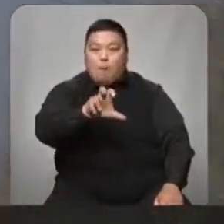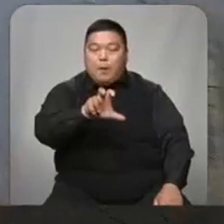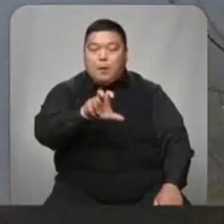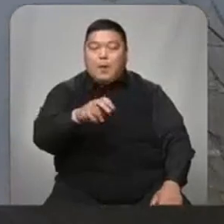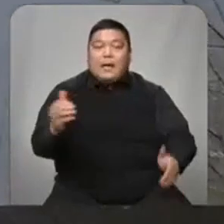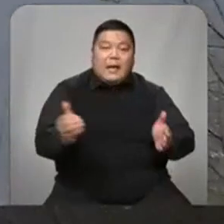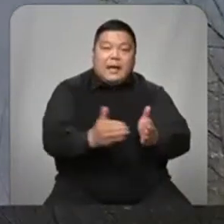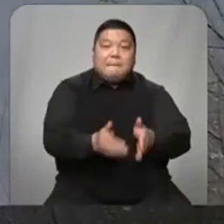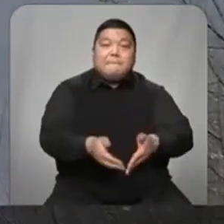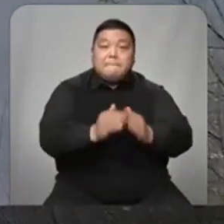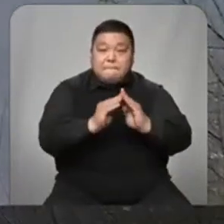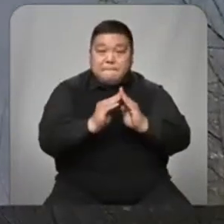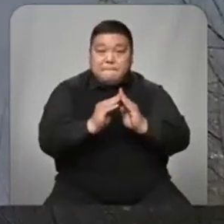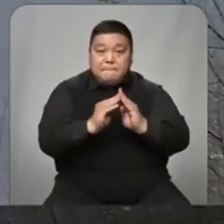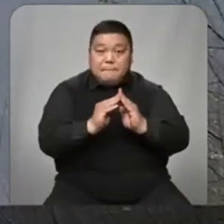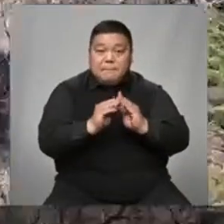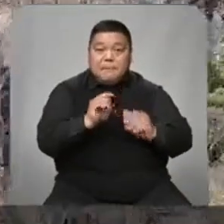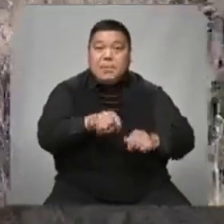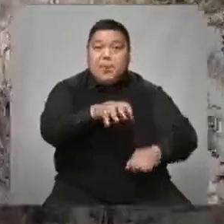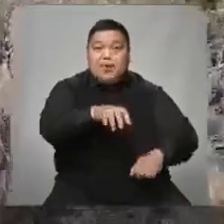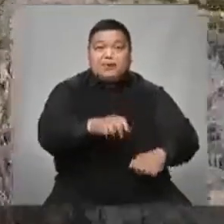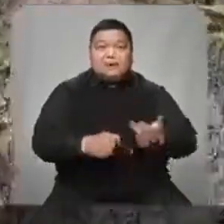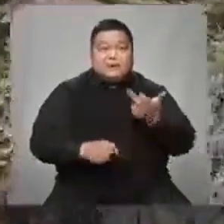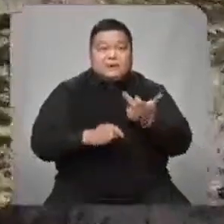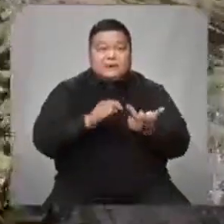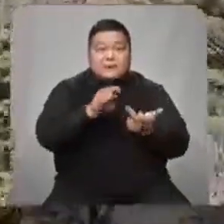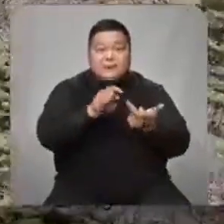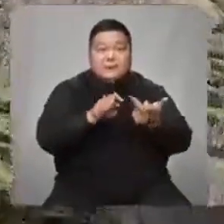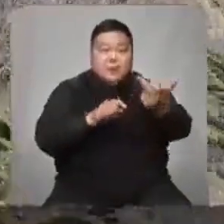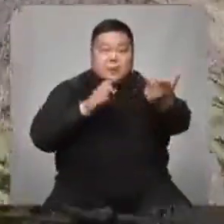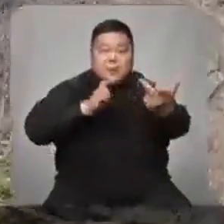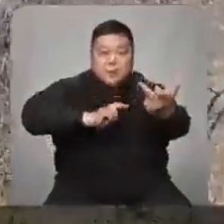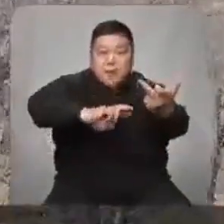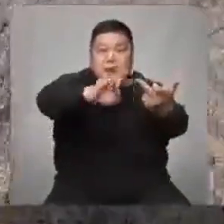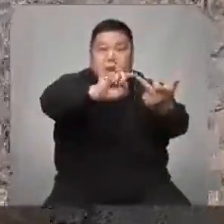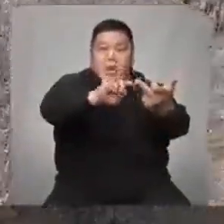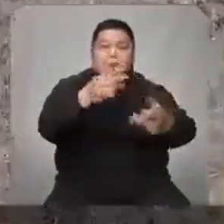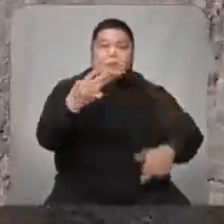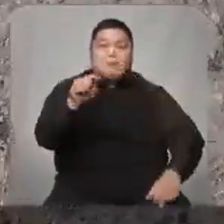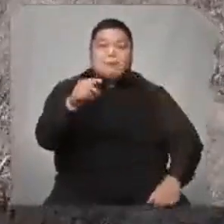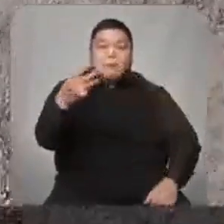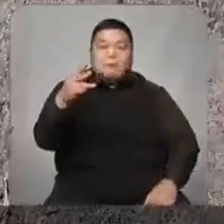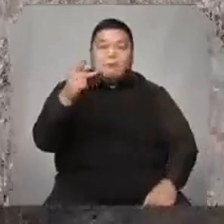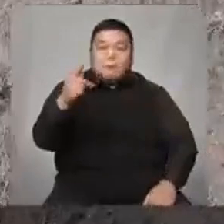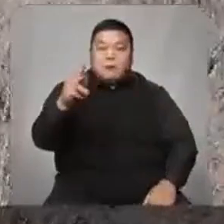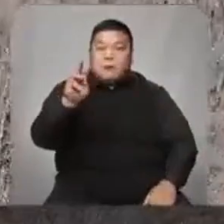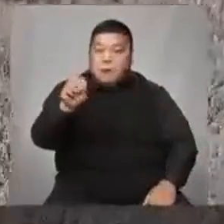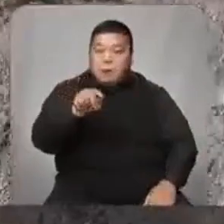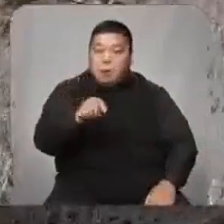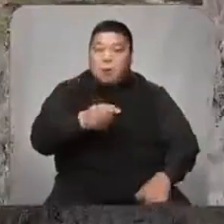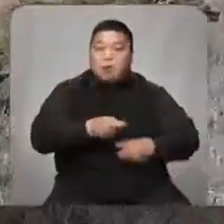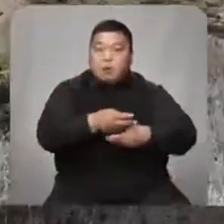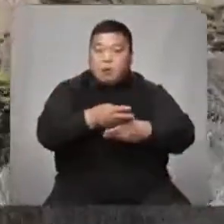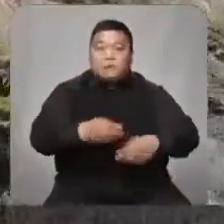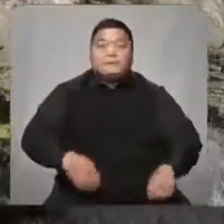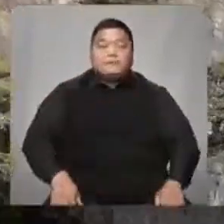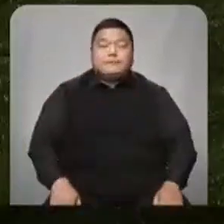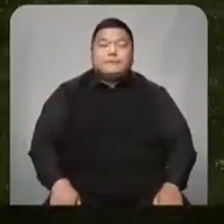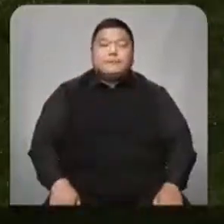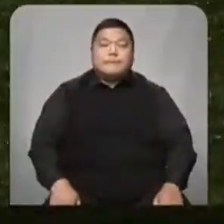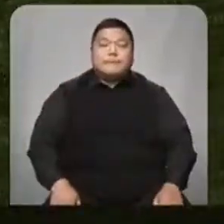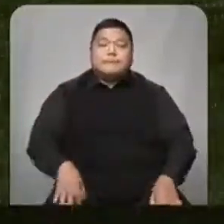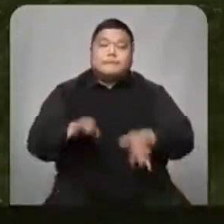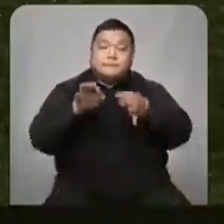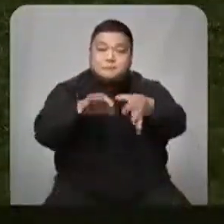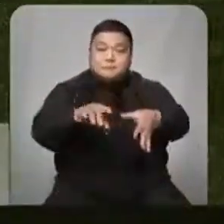말까지 강원도 양양군 서면 오색리에서 설악산 끝천까지 3.3km 구간에 설치됩니다. 총